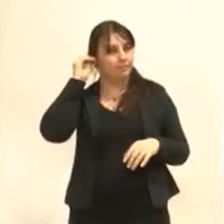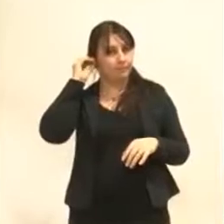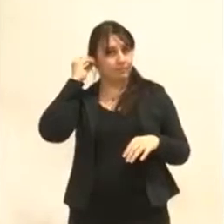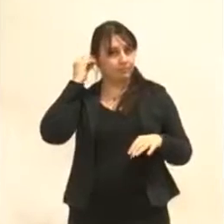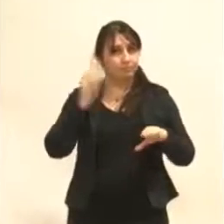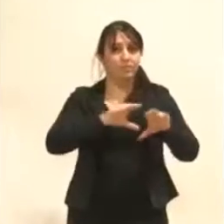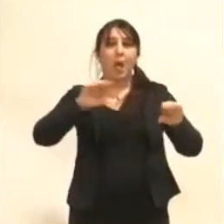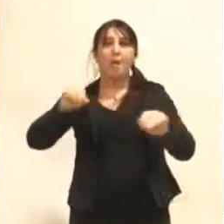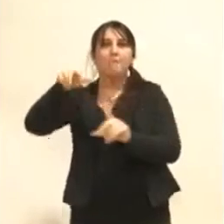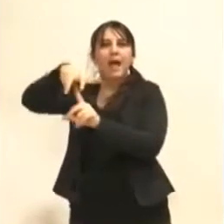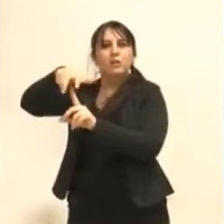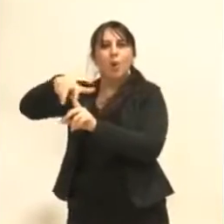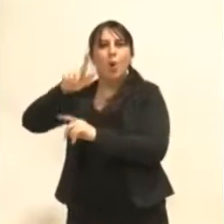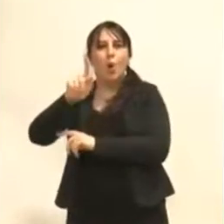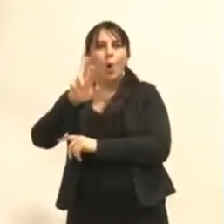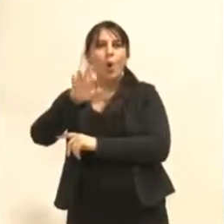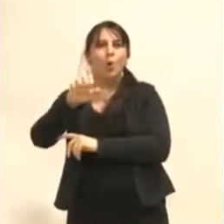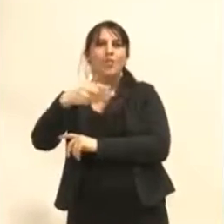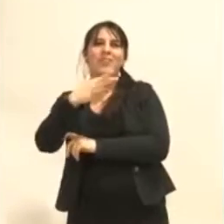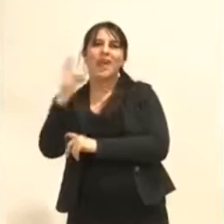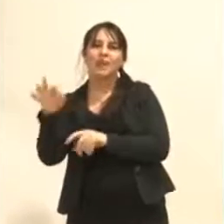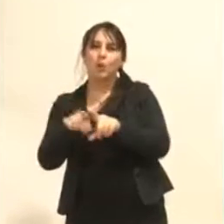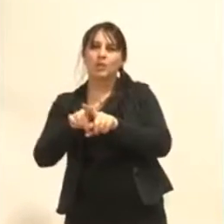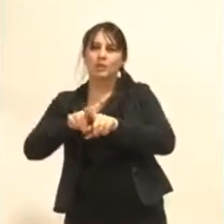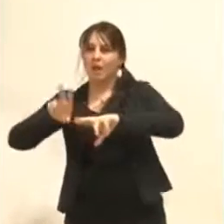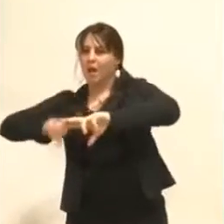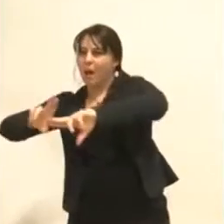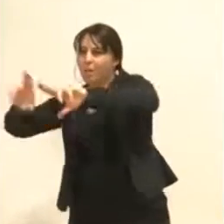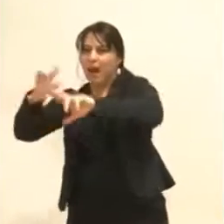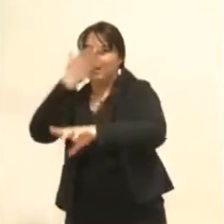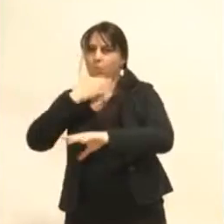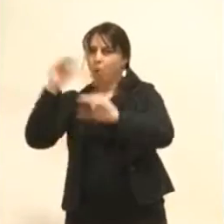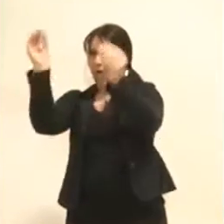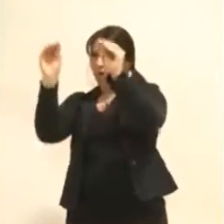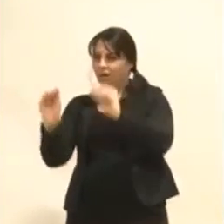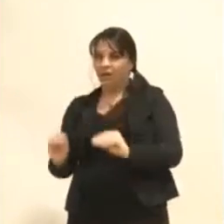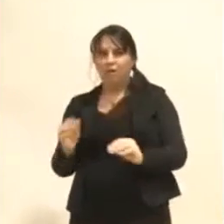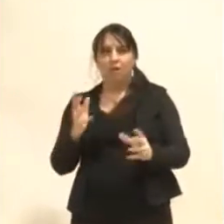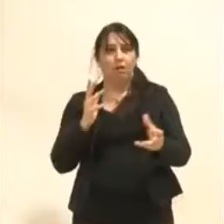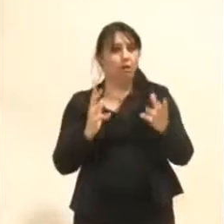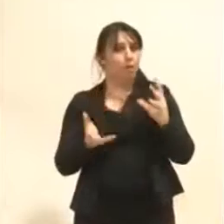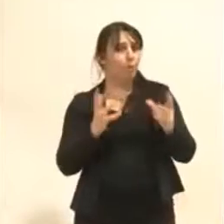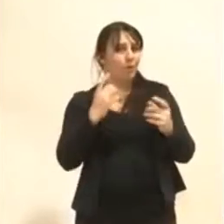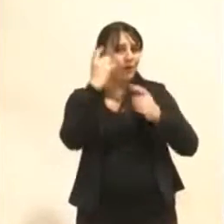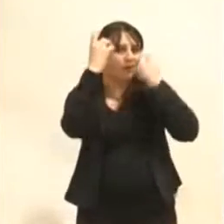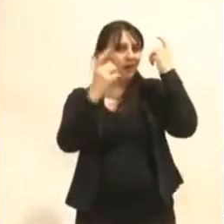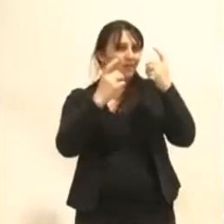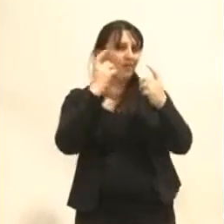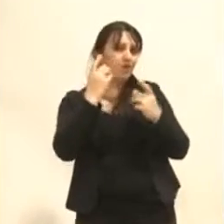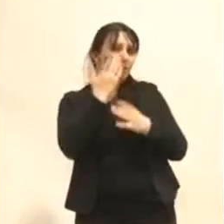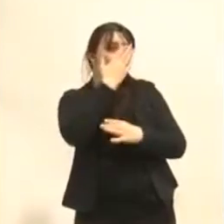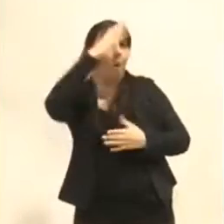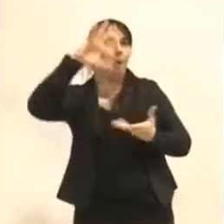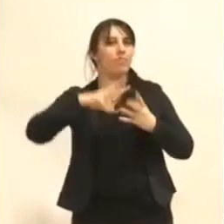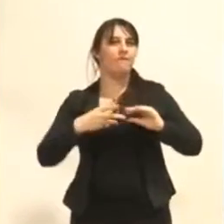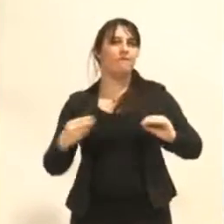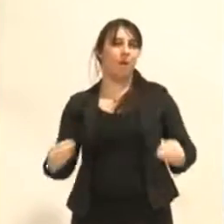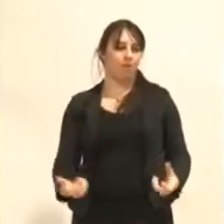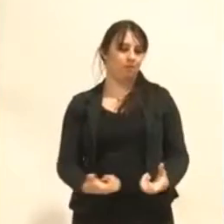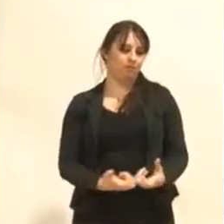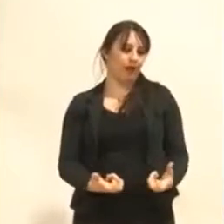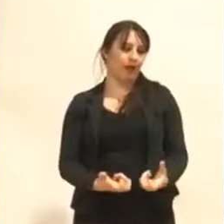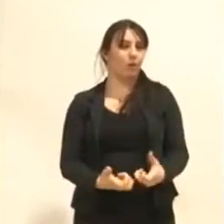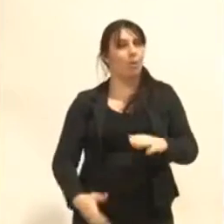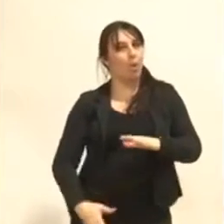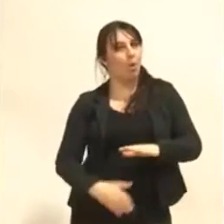place Grenette. Les rafraîchissements et embellissements de ces deux places centrales auraient pu être appréhendés d'une manière tout autre, notamment dans